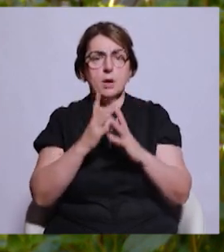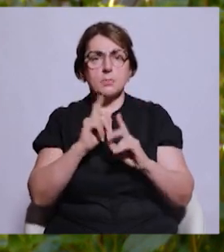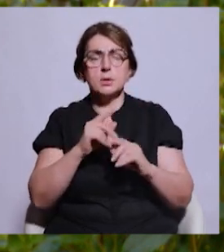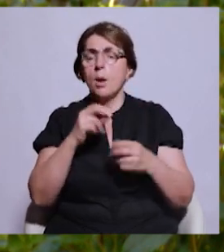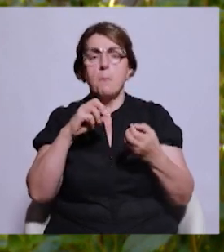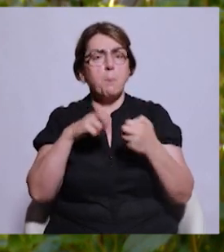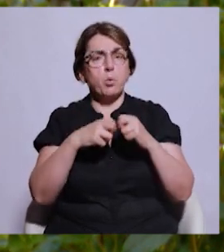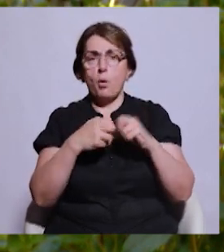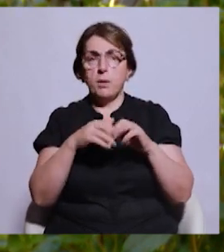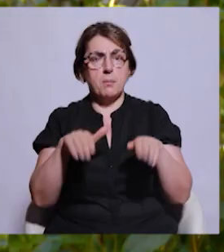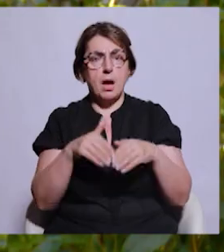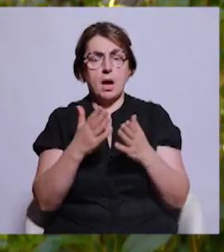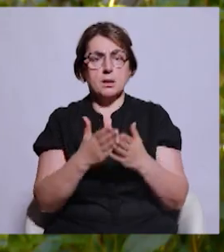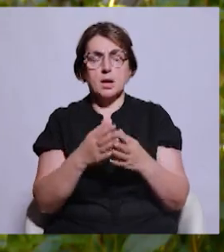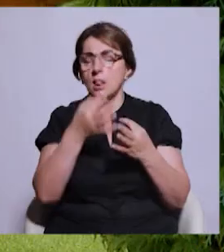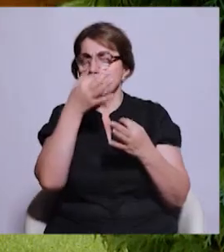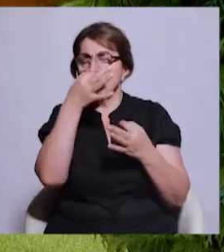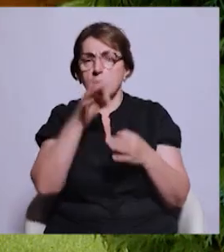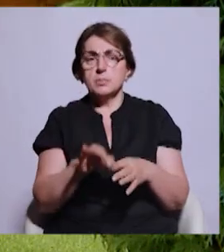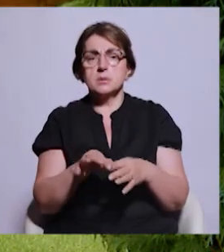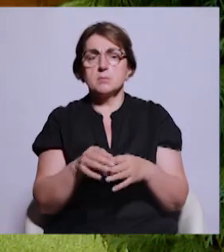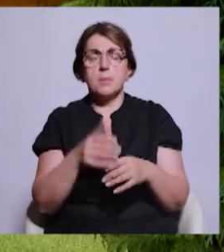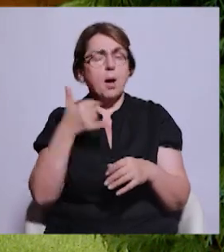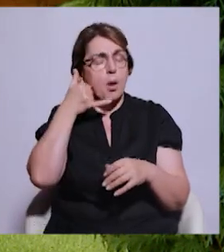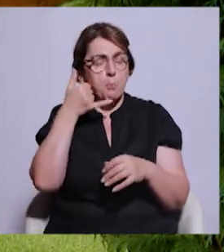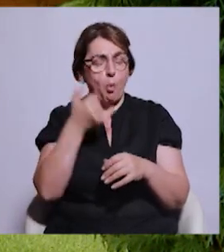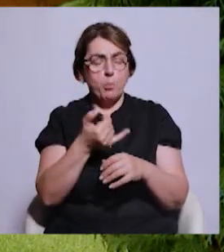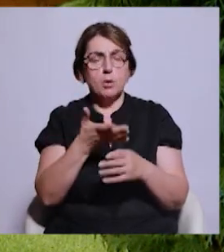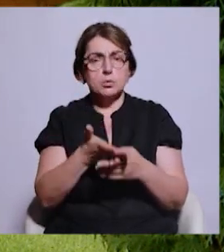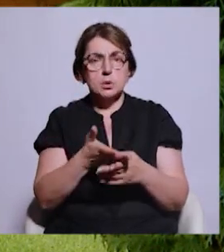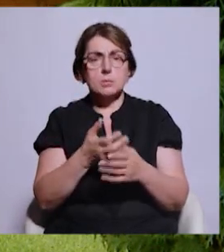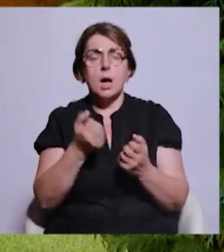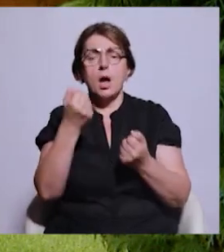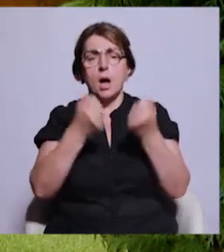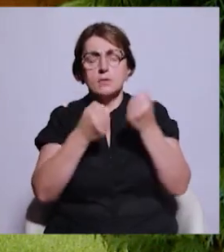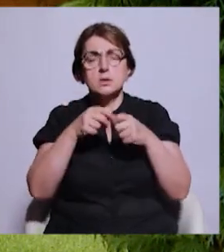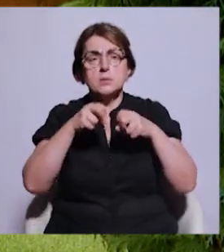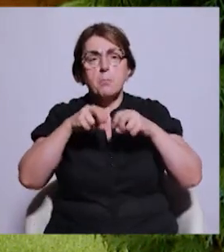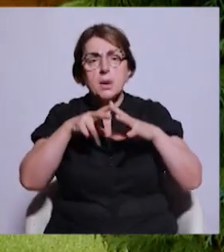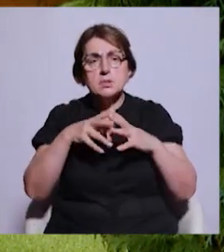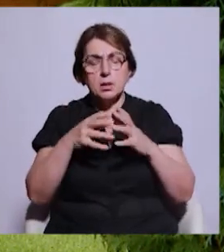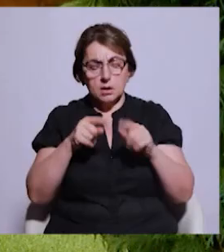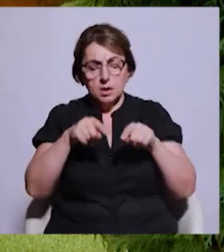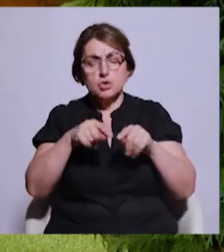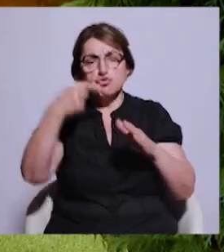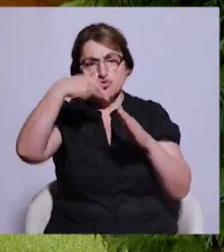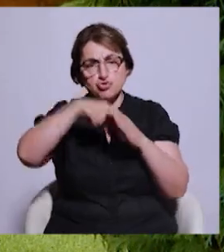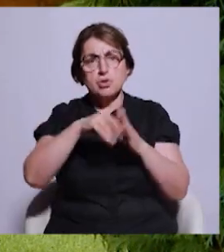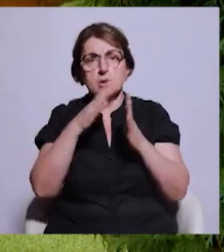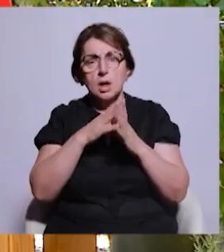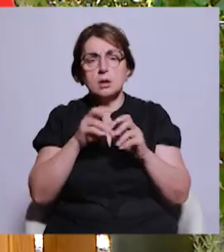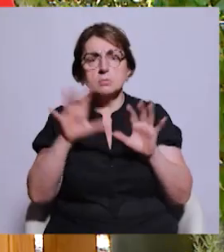და ამის პრობლემა ნამდვილად არ გვაქვს ნებისმიერი მობილური ტელეფონი თუ ავტომობილის სისტემა, ანუ